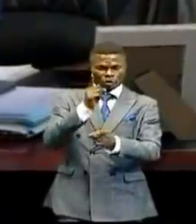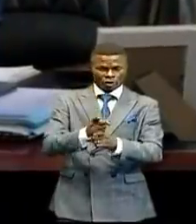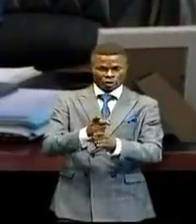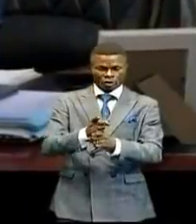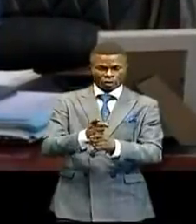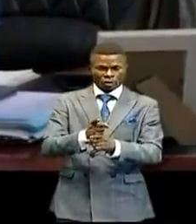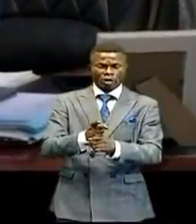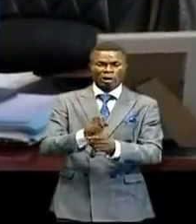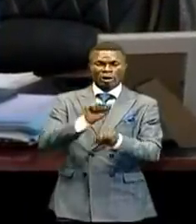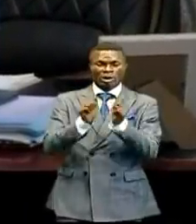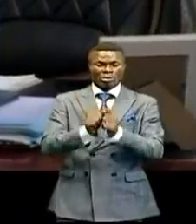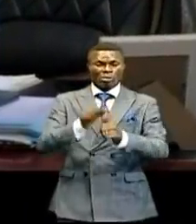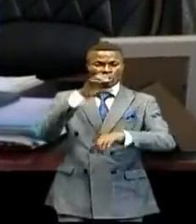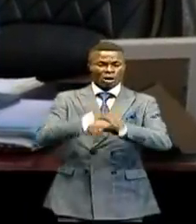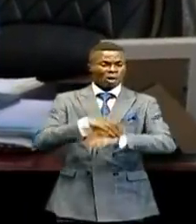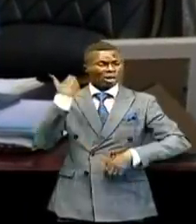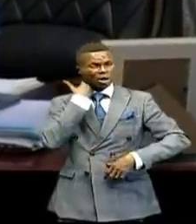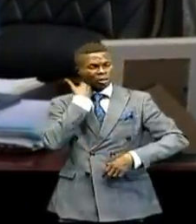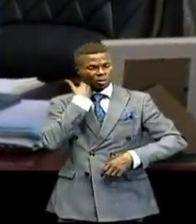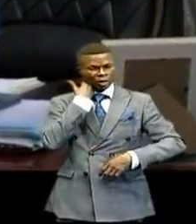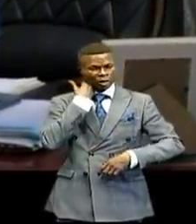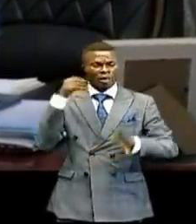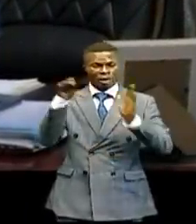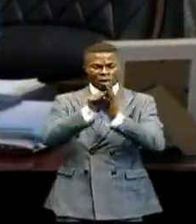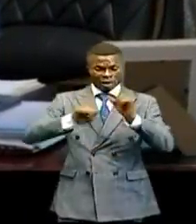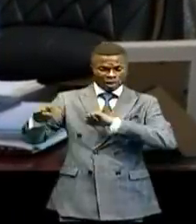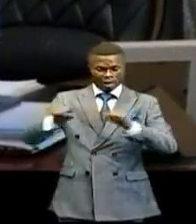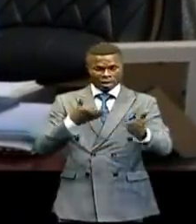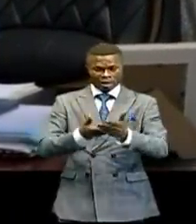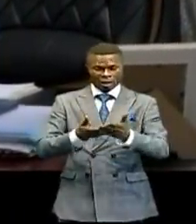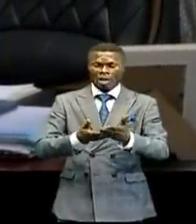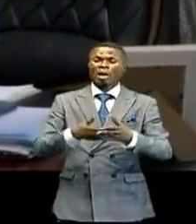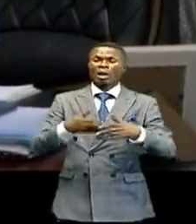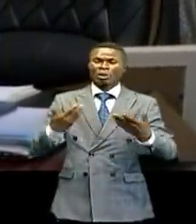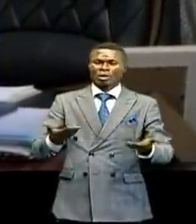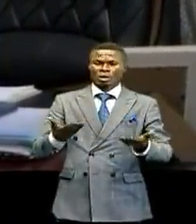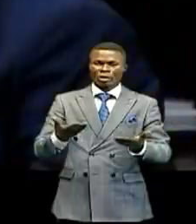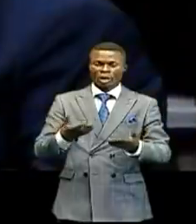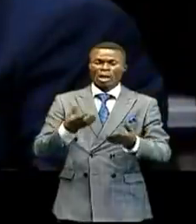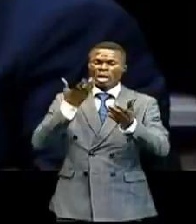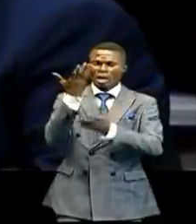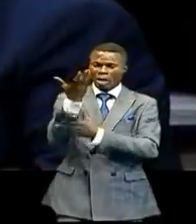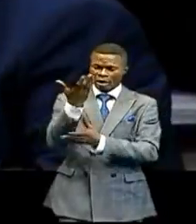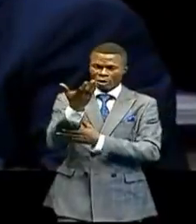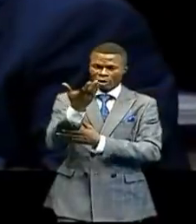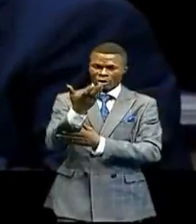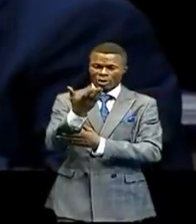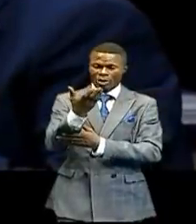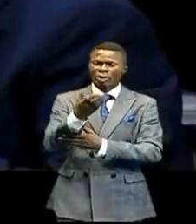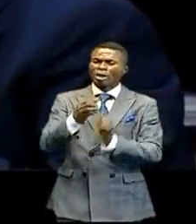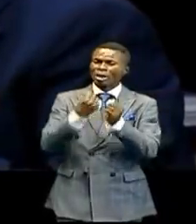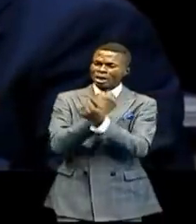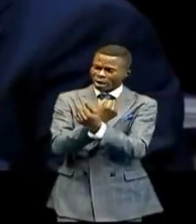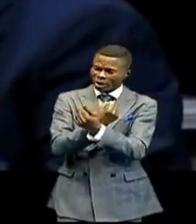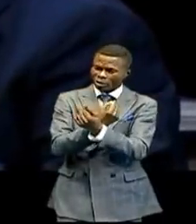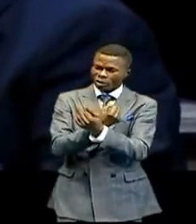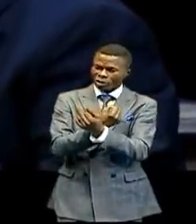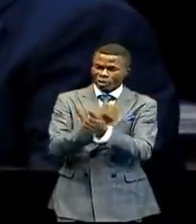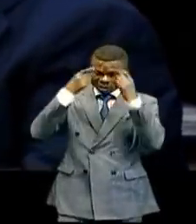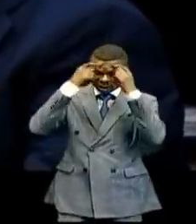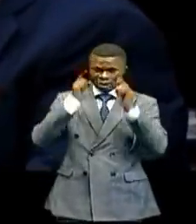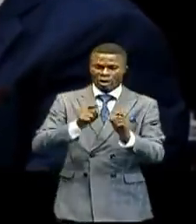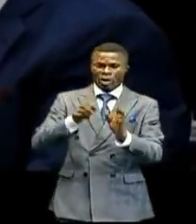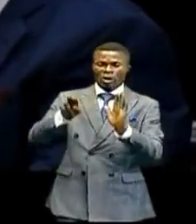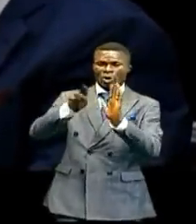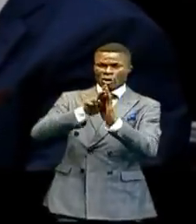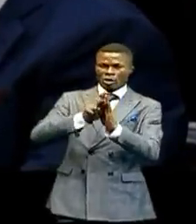taux de positivité des échantillons testés. Toutefois, a-t-il interpellé, la stricte observance des mesures